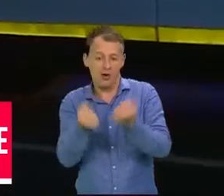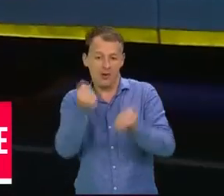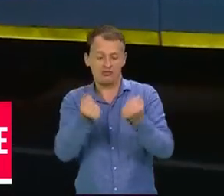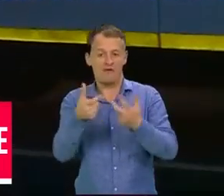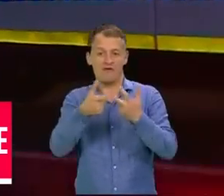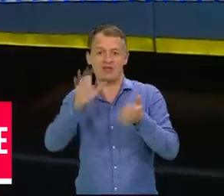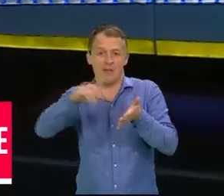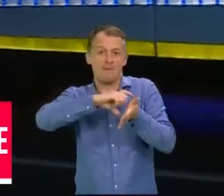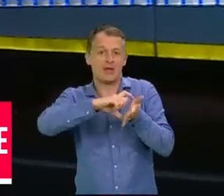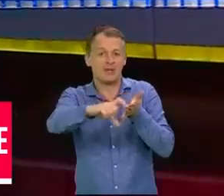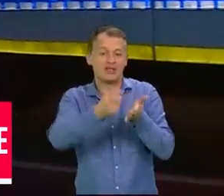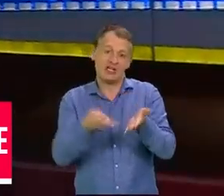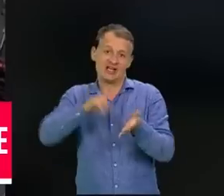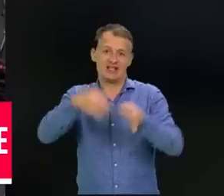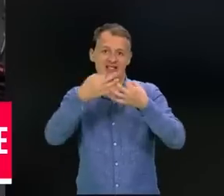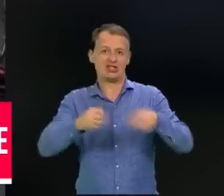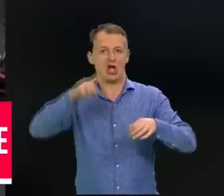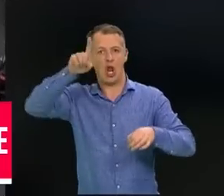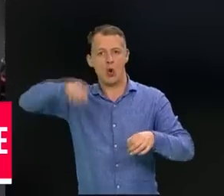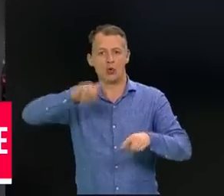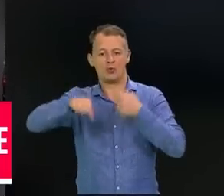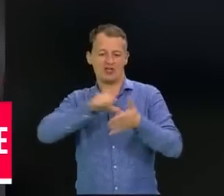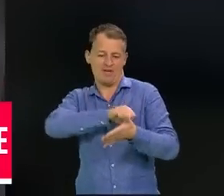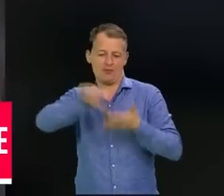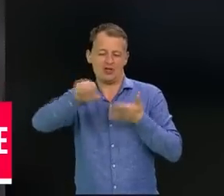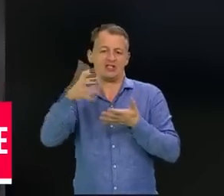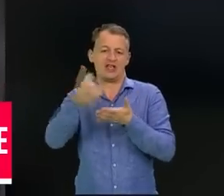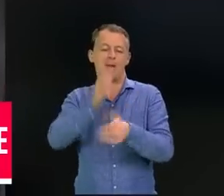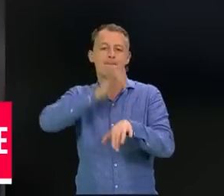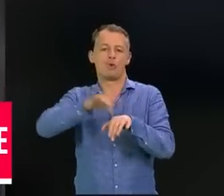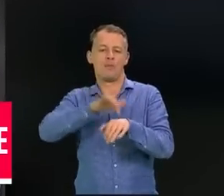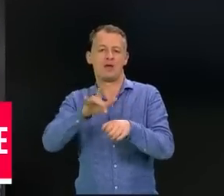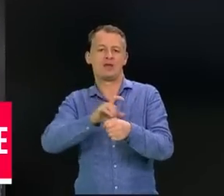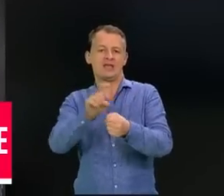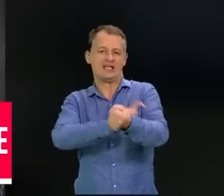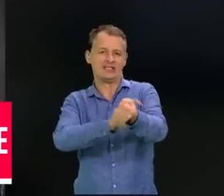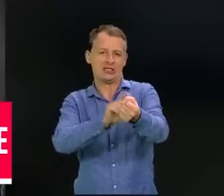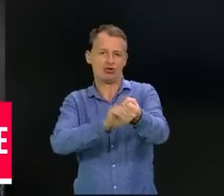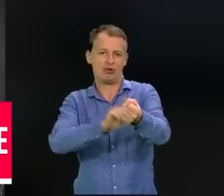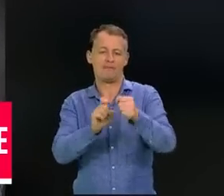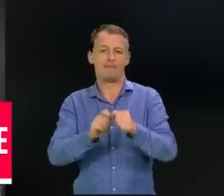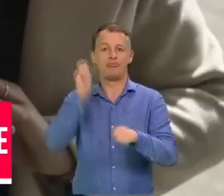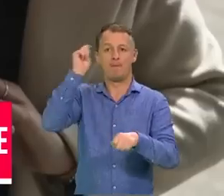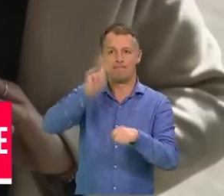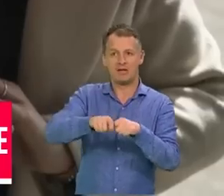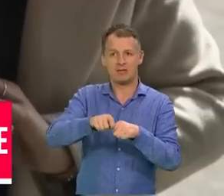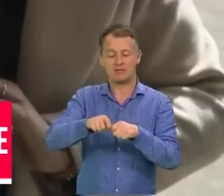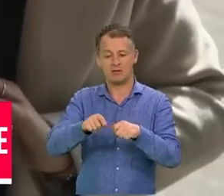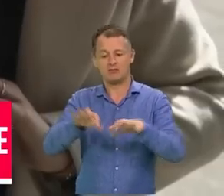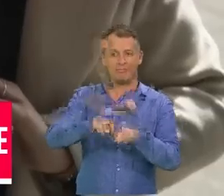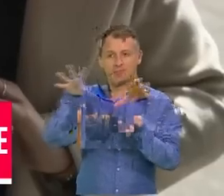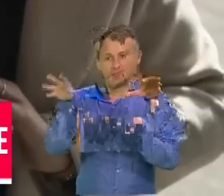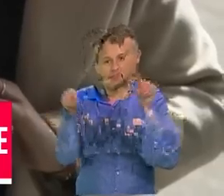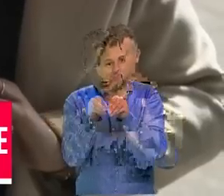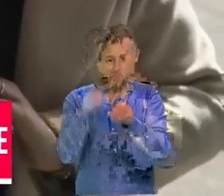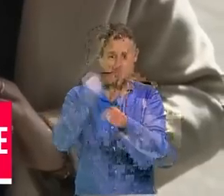volan fără să aibă permis și încă 10 luni după ce a refuzat să-i fie prelevate probe biologice. Pedepsele au scos contopite și